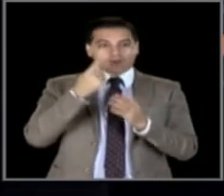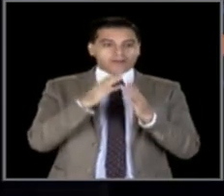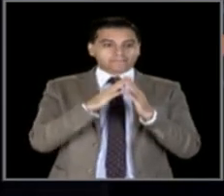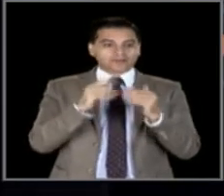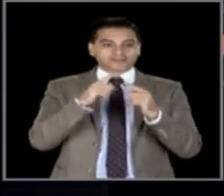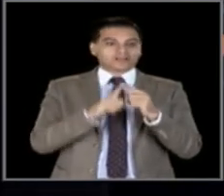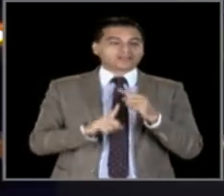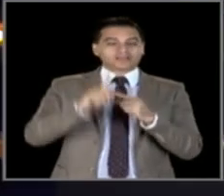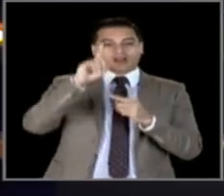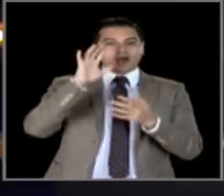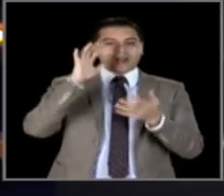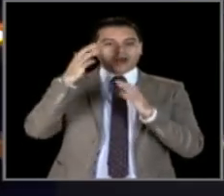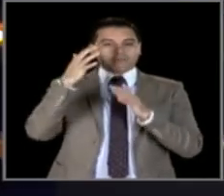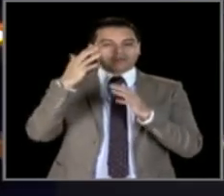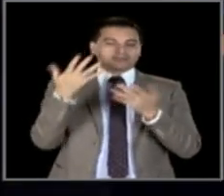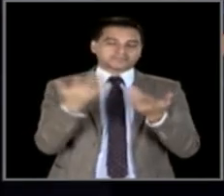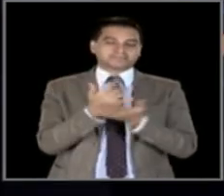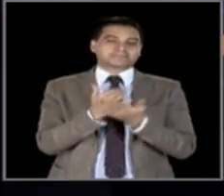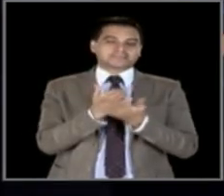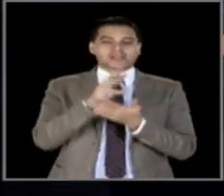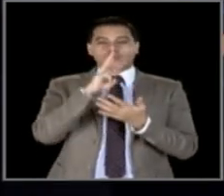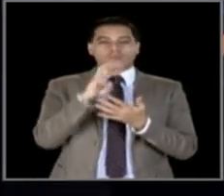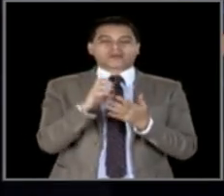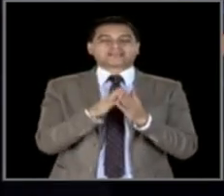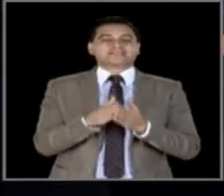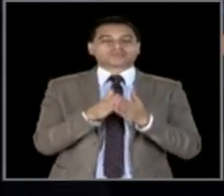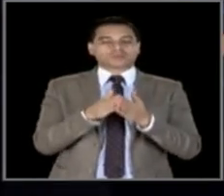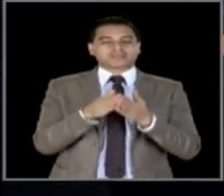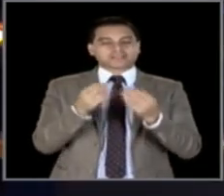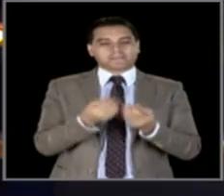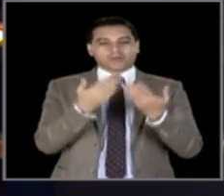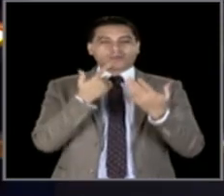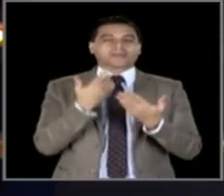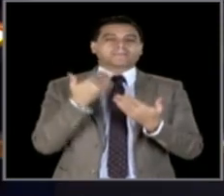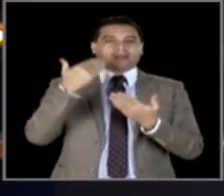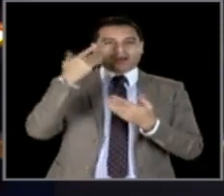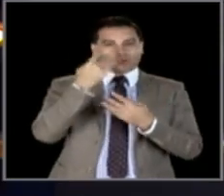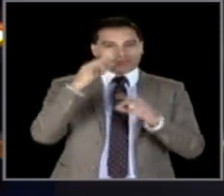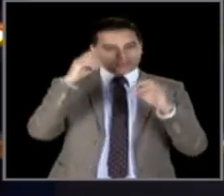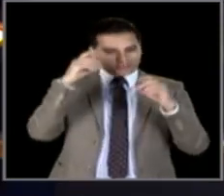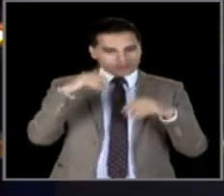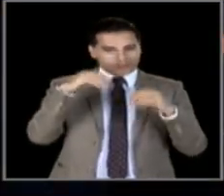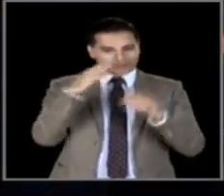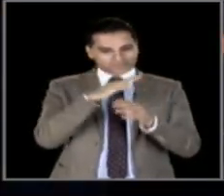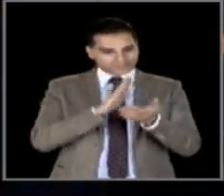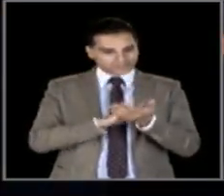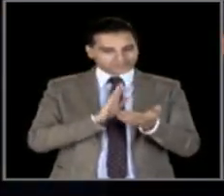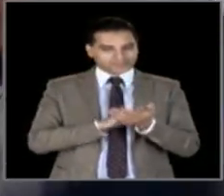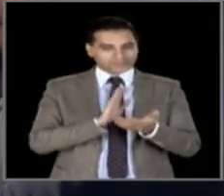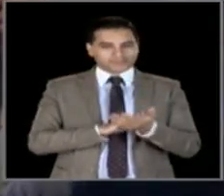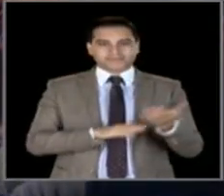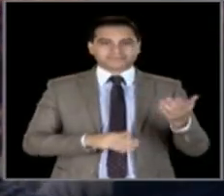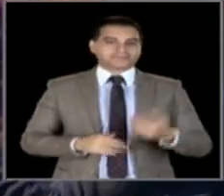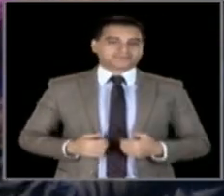لا؟ وي السويس مدينه البواسل. بتمنى لكم كل التوفيق، نحيي كلنا وي السويس.